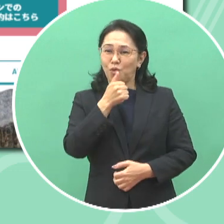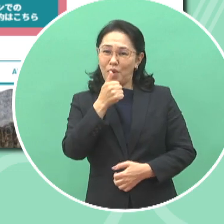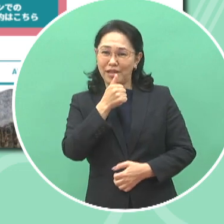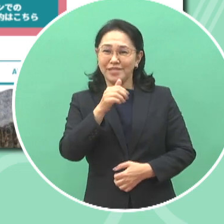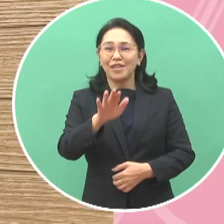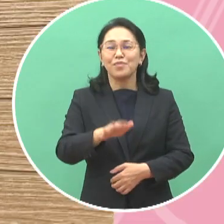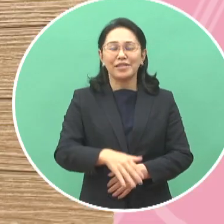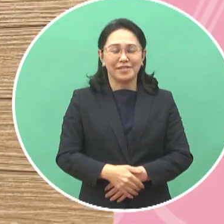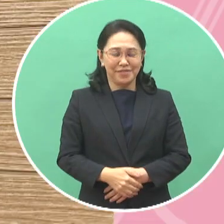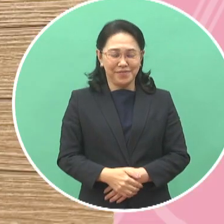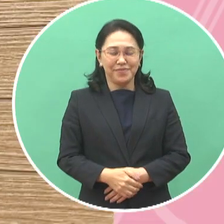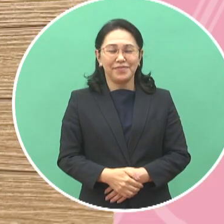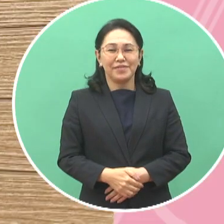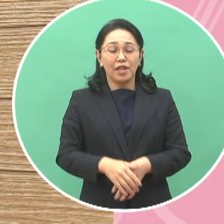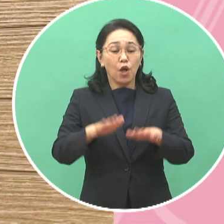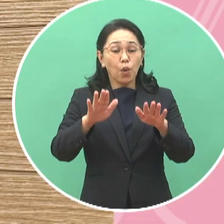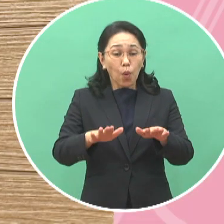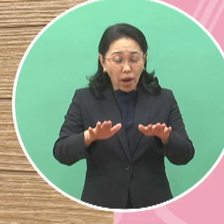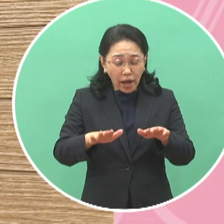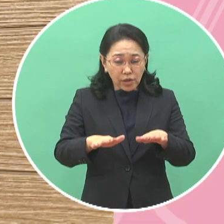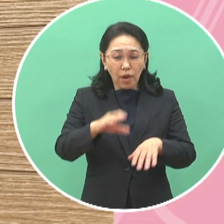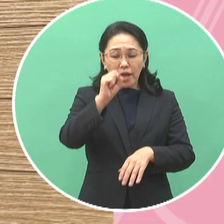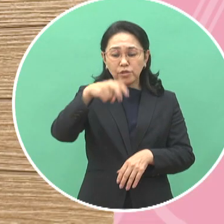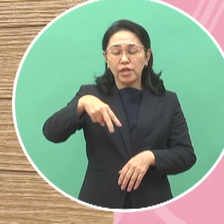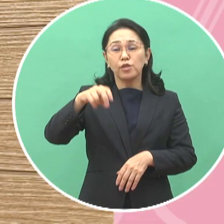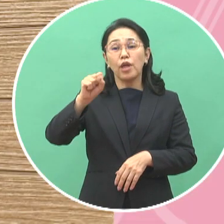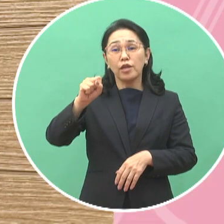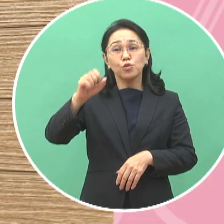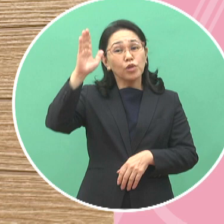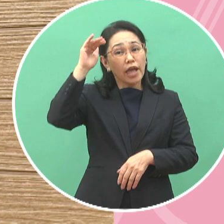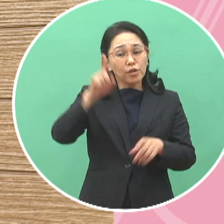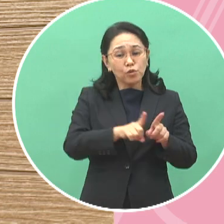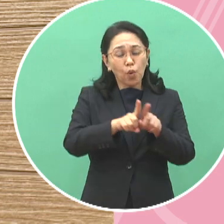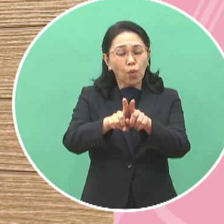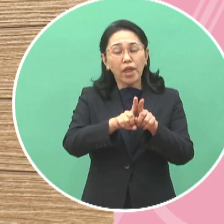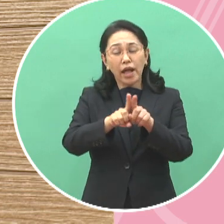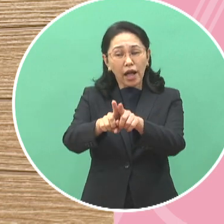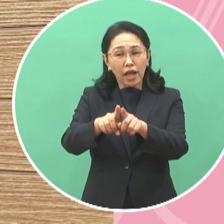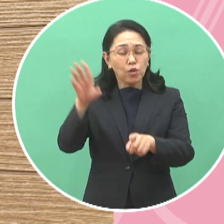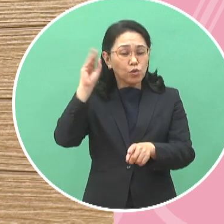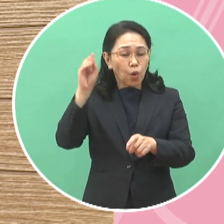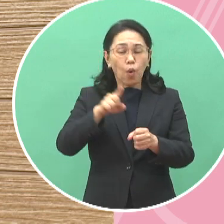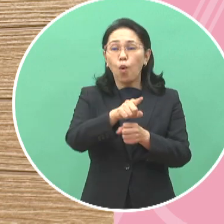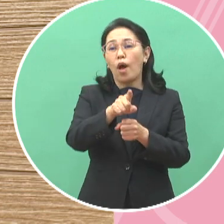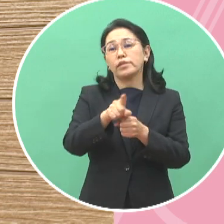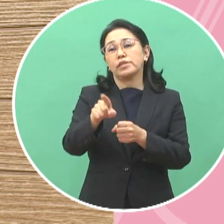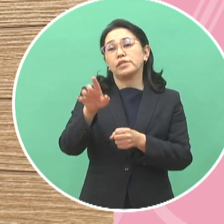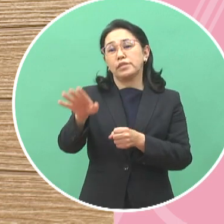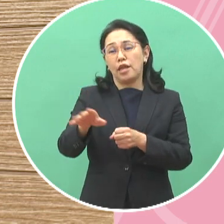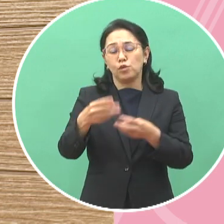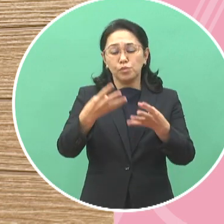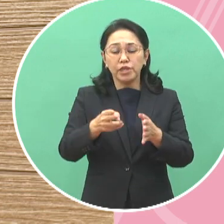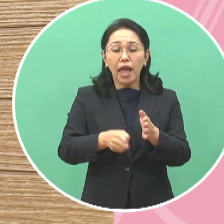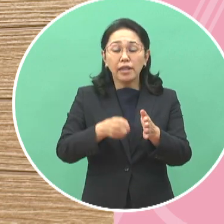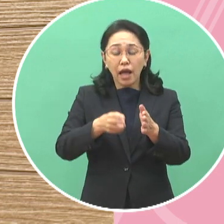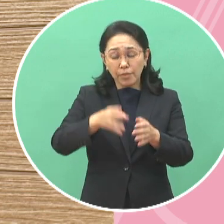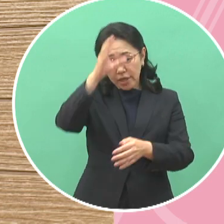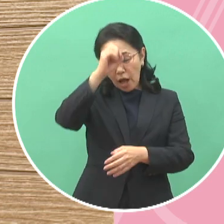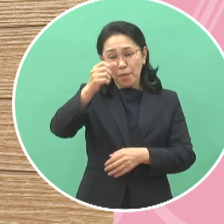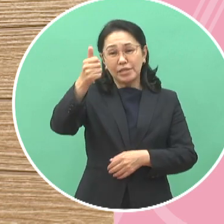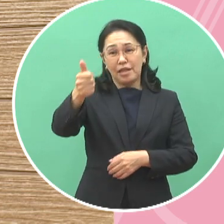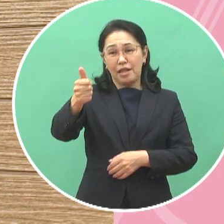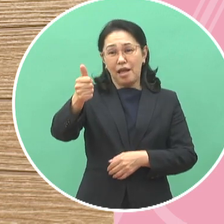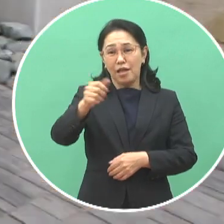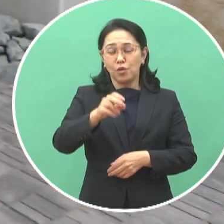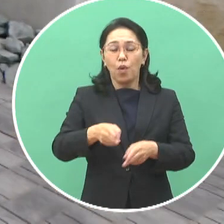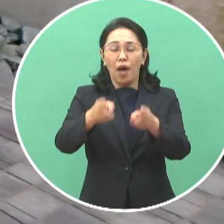。今回は SNS で犬とのお出かけスポット情報を発信している三重旅アンバサダーの橋